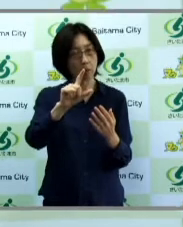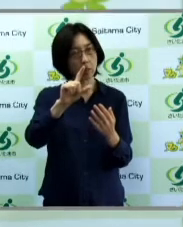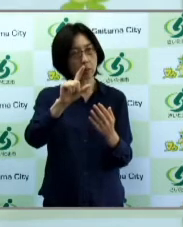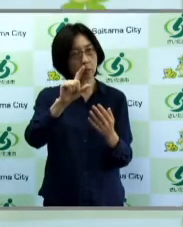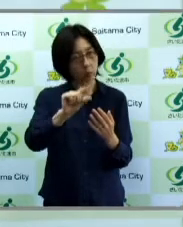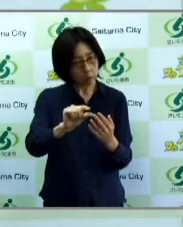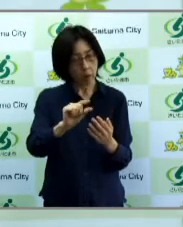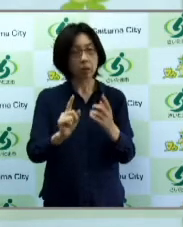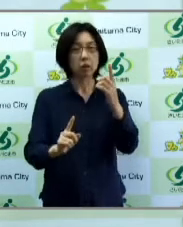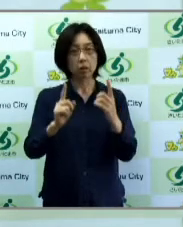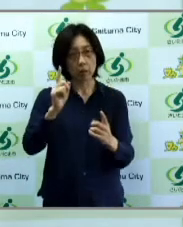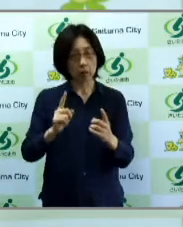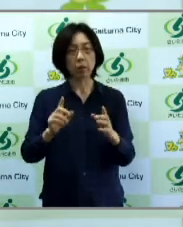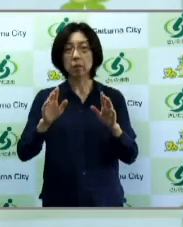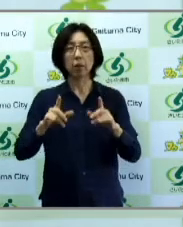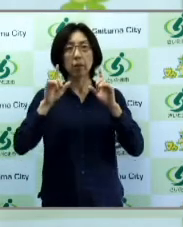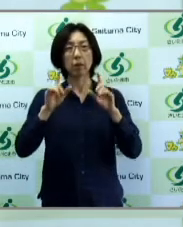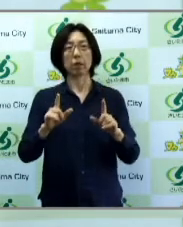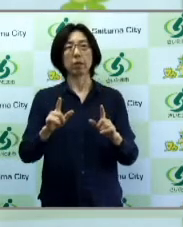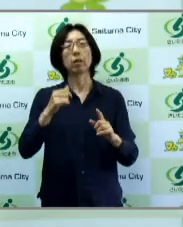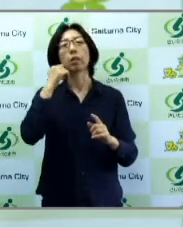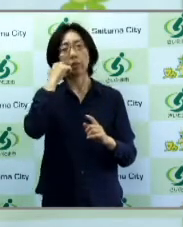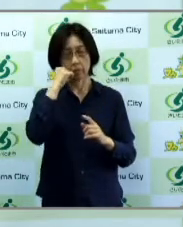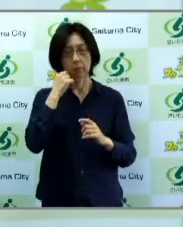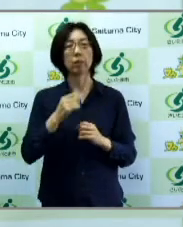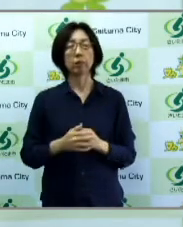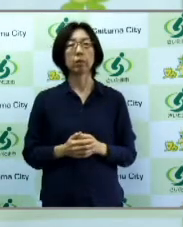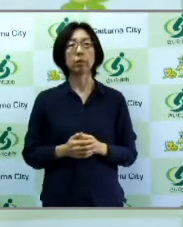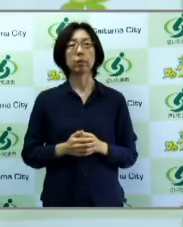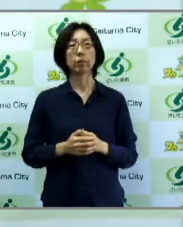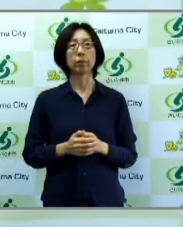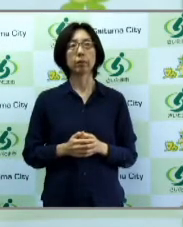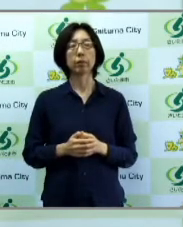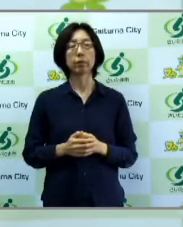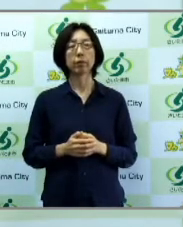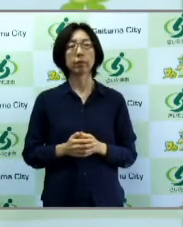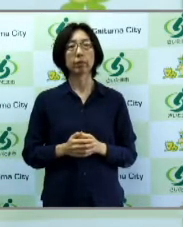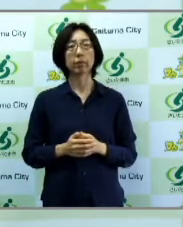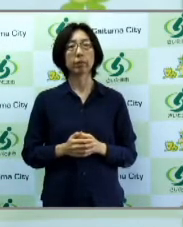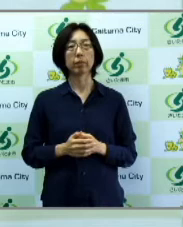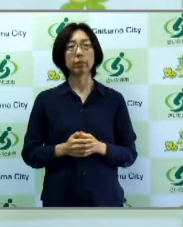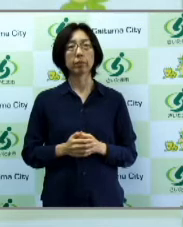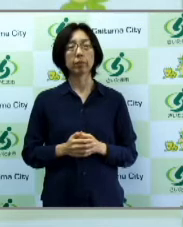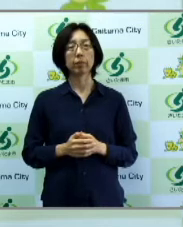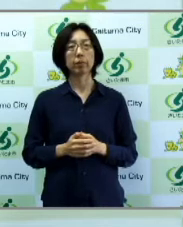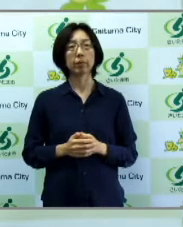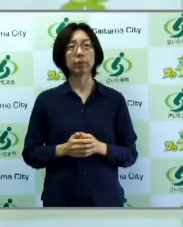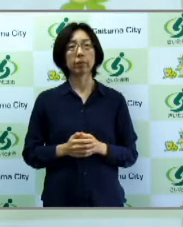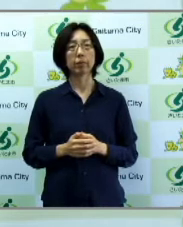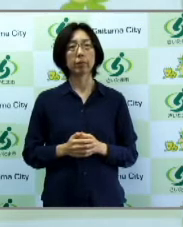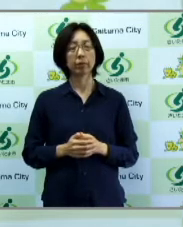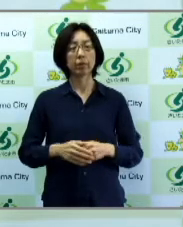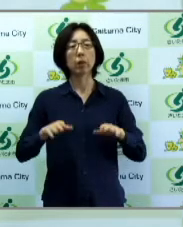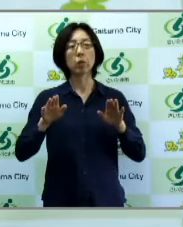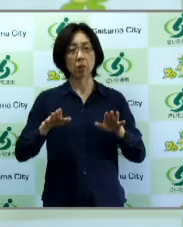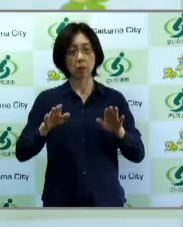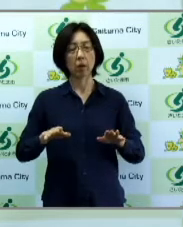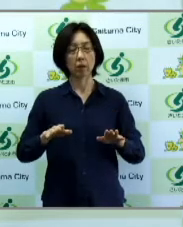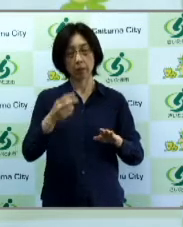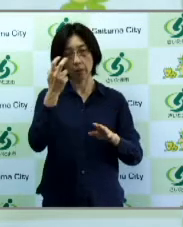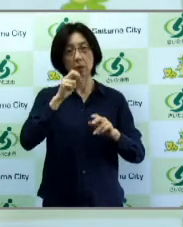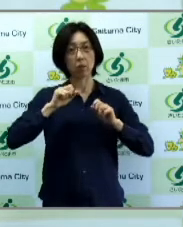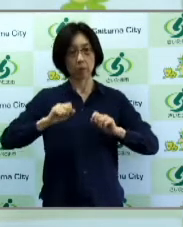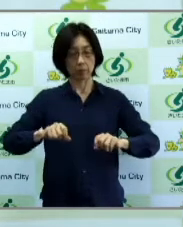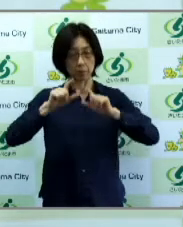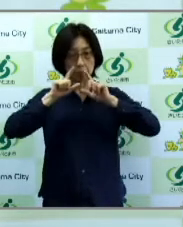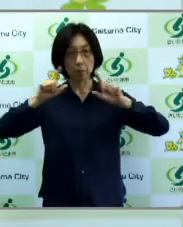であるというふうに考えております。ただ、今回のは 実証するにあたっても皆様にも申し